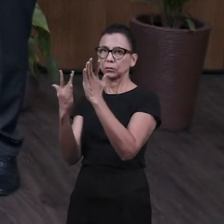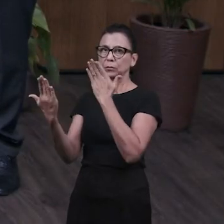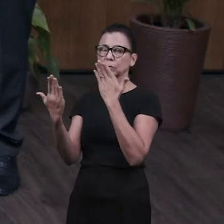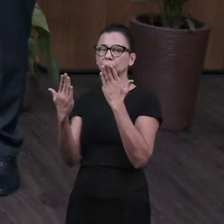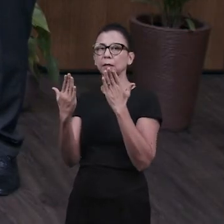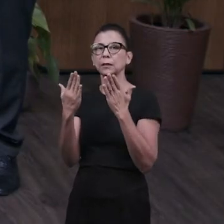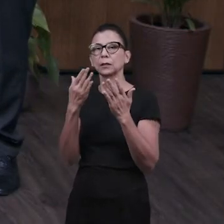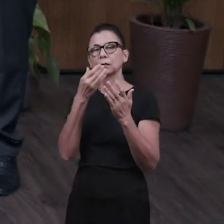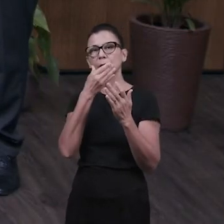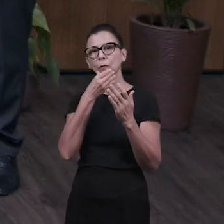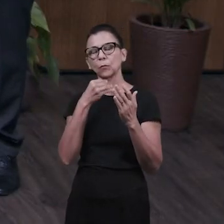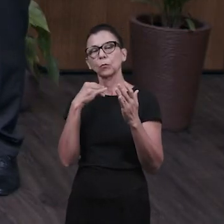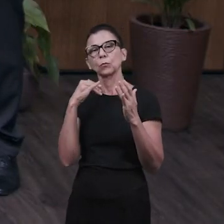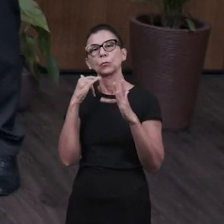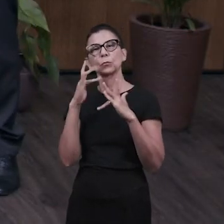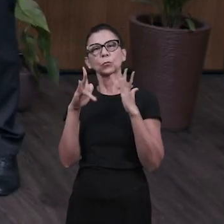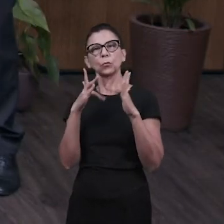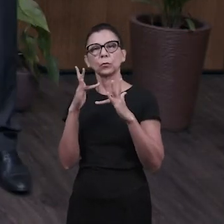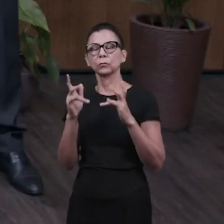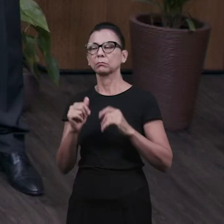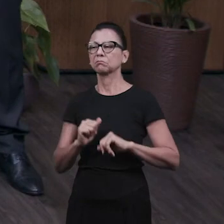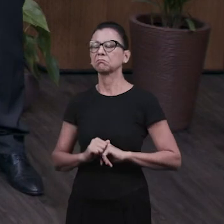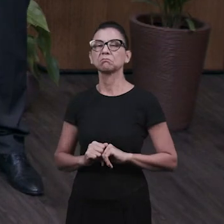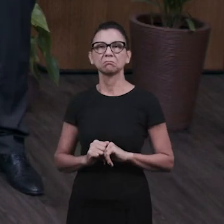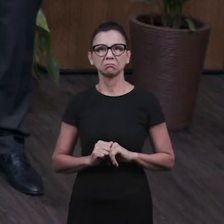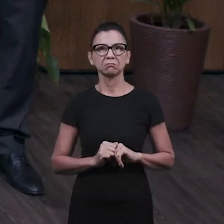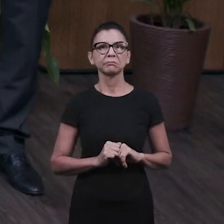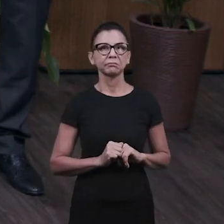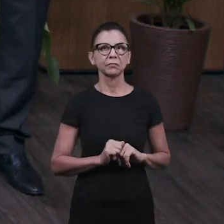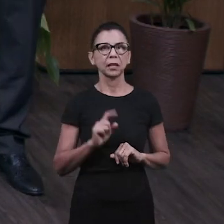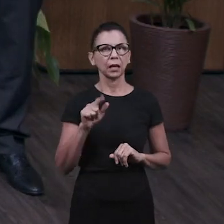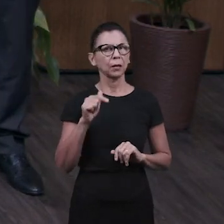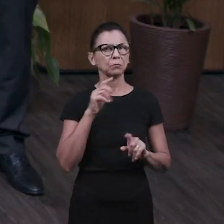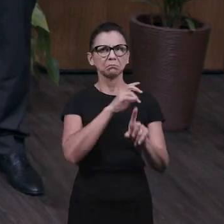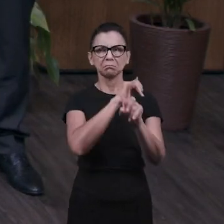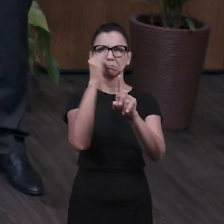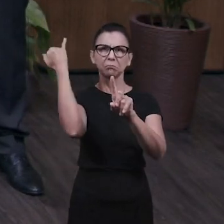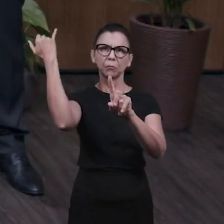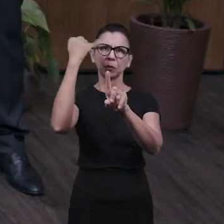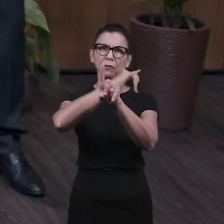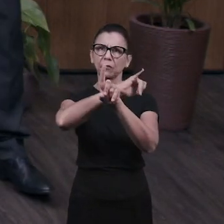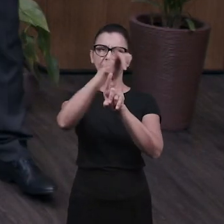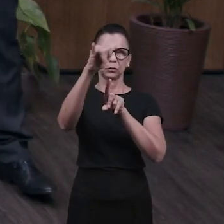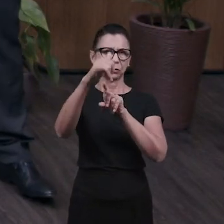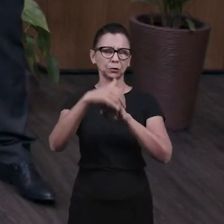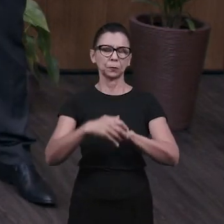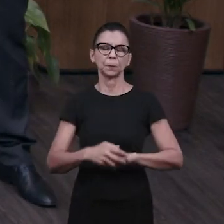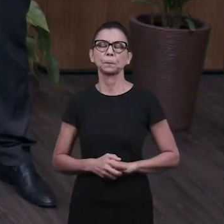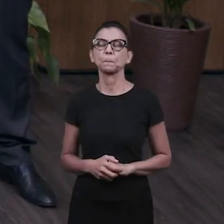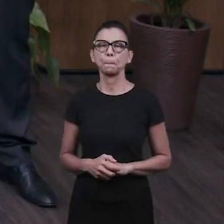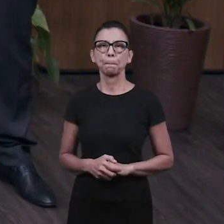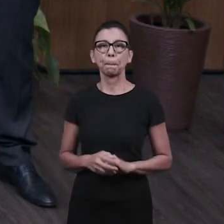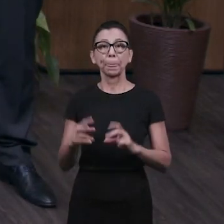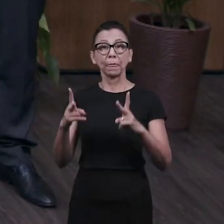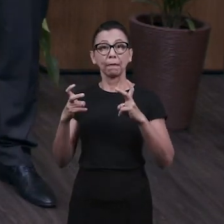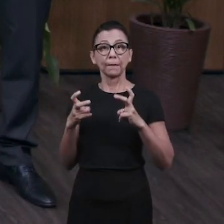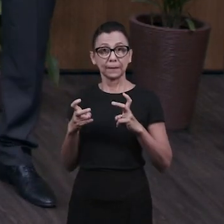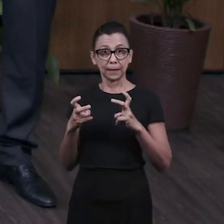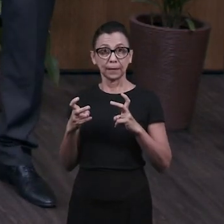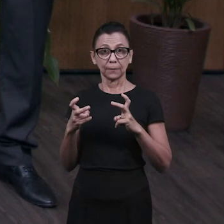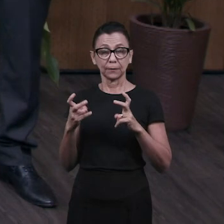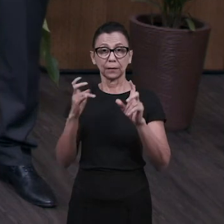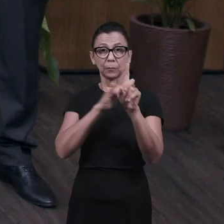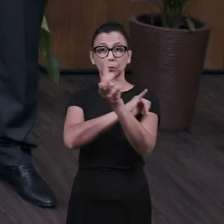Une expression complètement prophétique. Observez que la prophétie sur l'Église du Seigneur Jésus